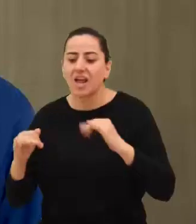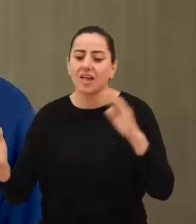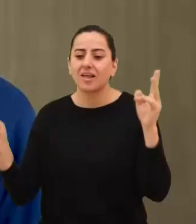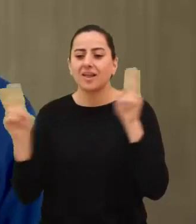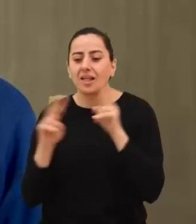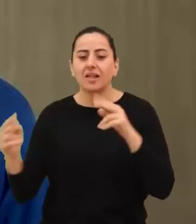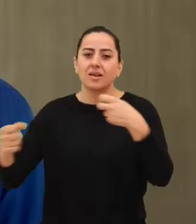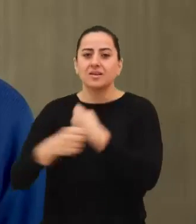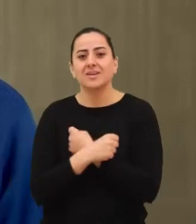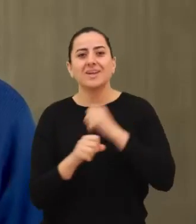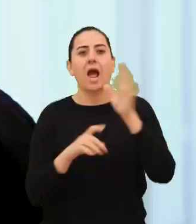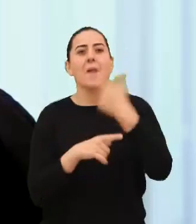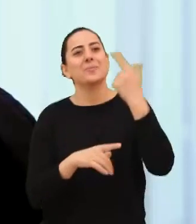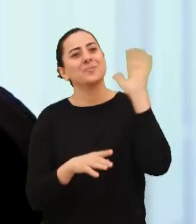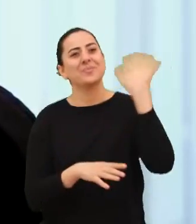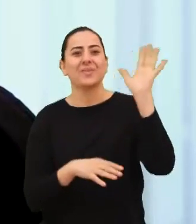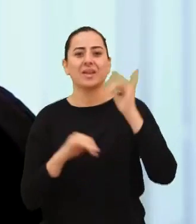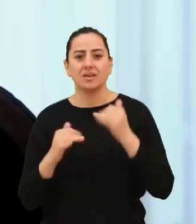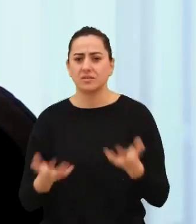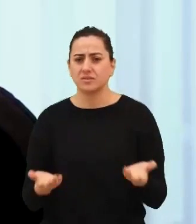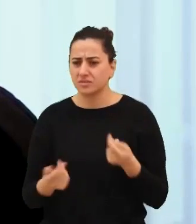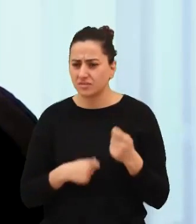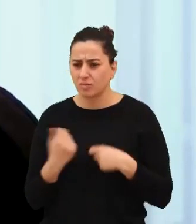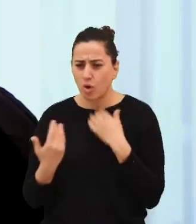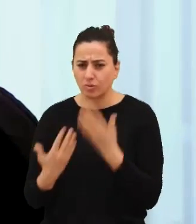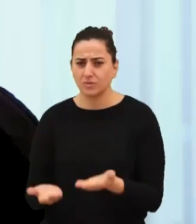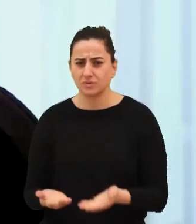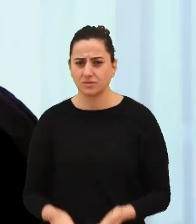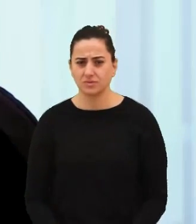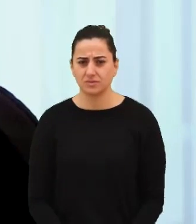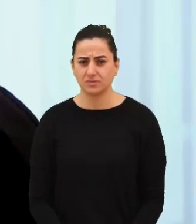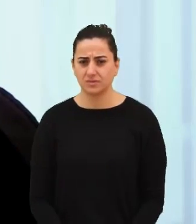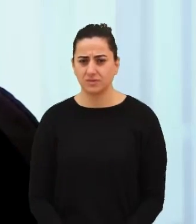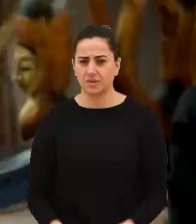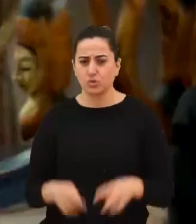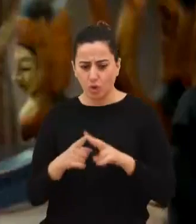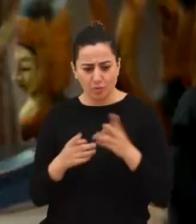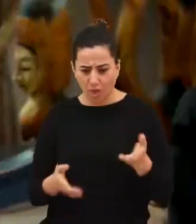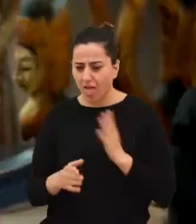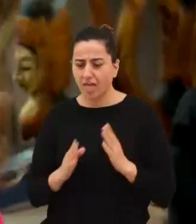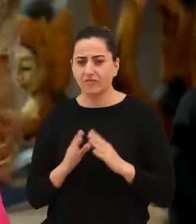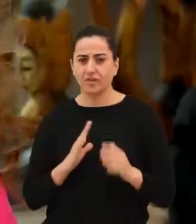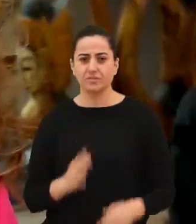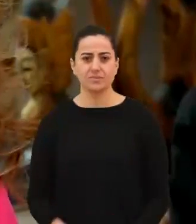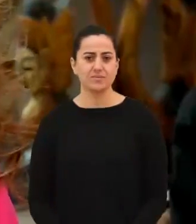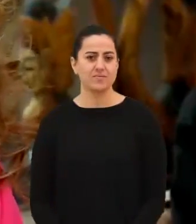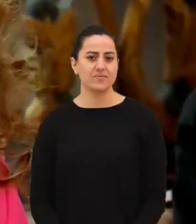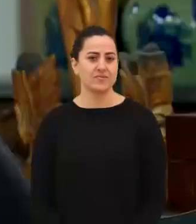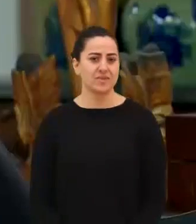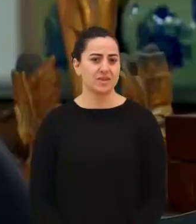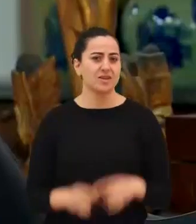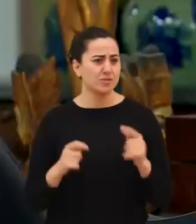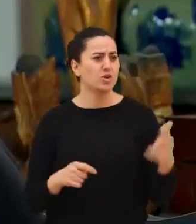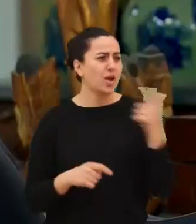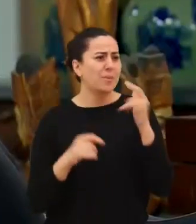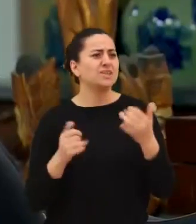sarılır. Kameraya el sallanır. Saçma sapan bir şey yapmışsın sen. Bu şakayı bana yapmışsın. Nurhan hala bu evde. Evladım bu kamera şakası